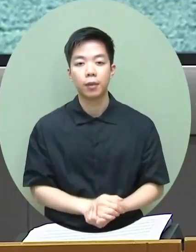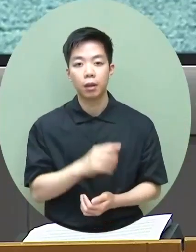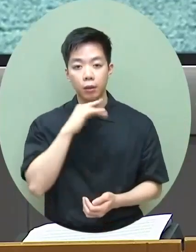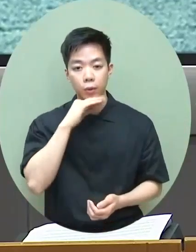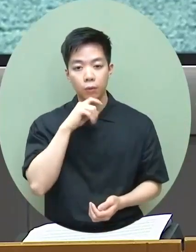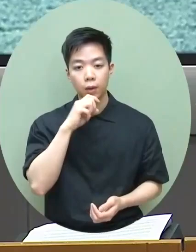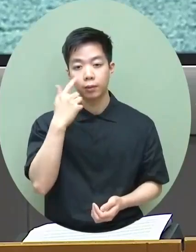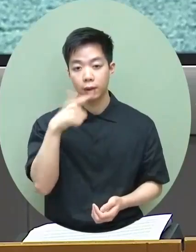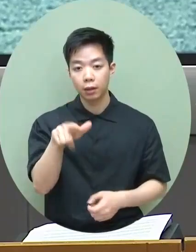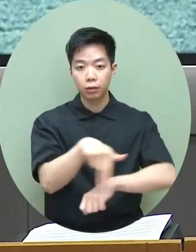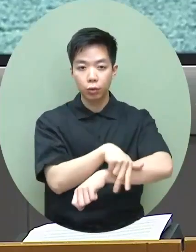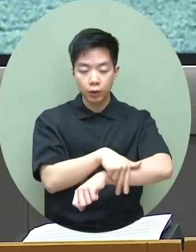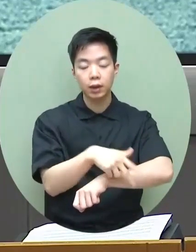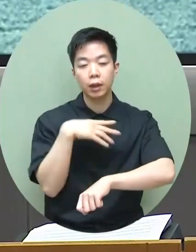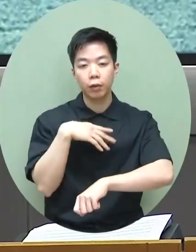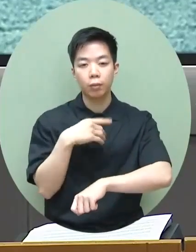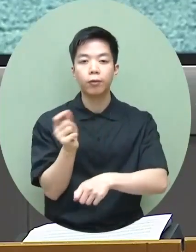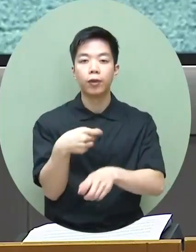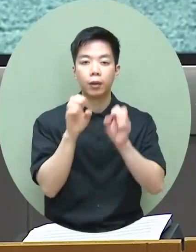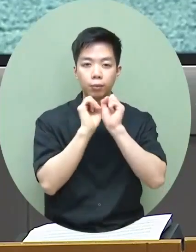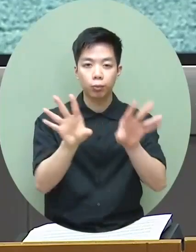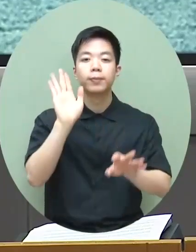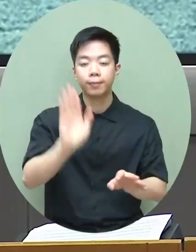盡快通知大家。 下一位，